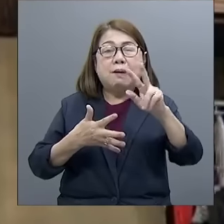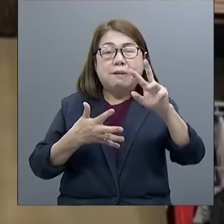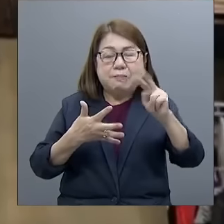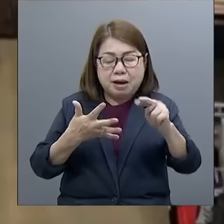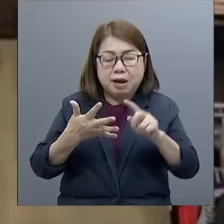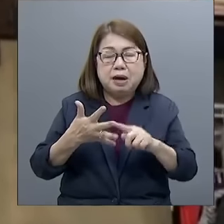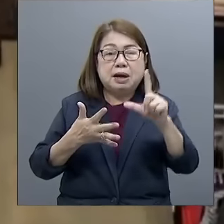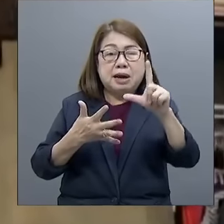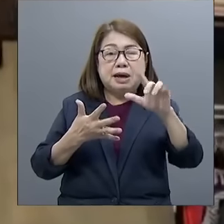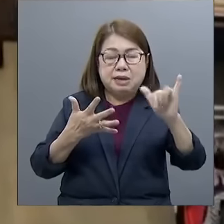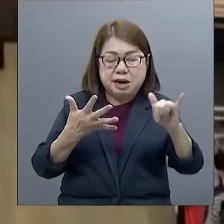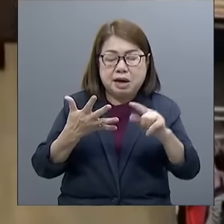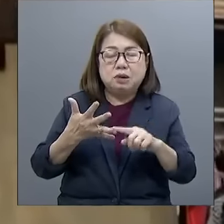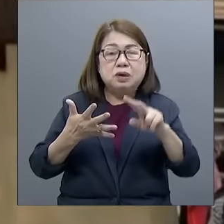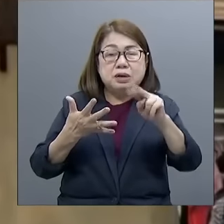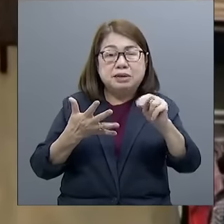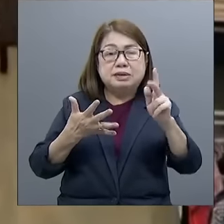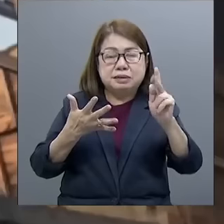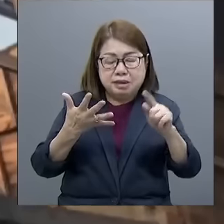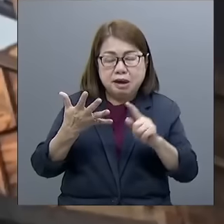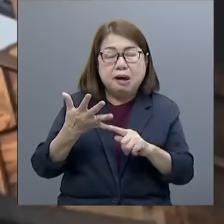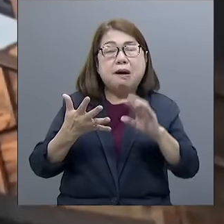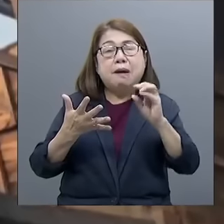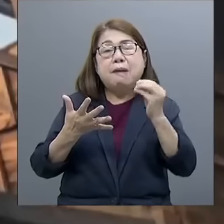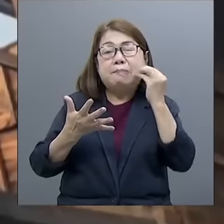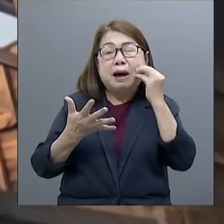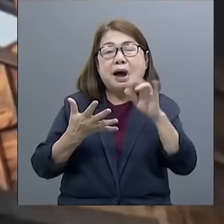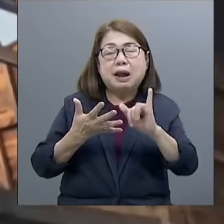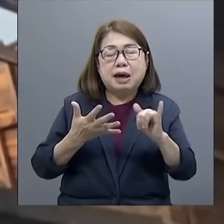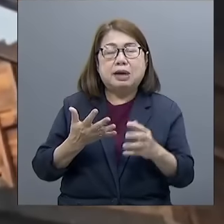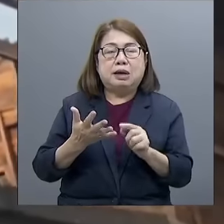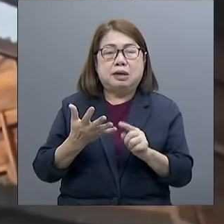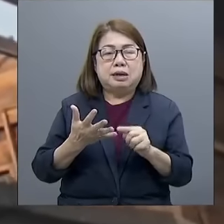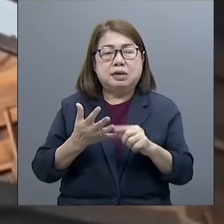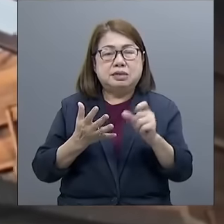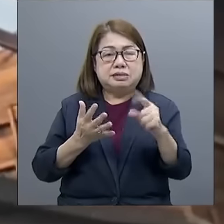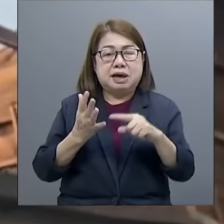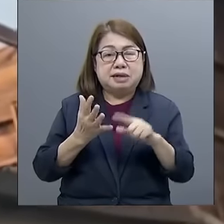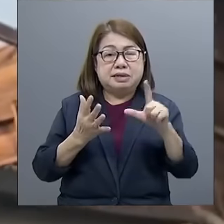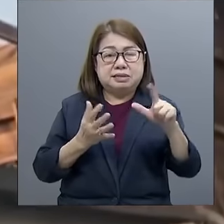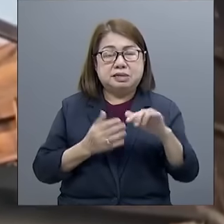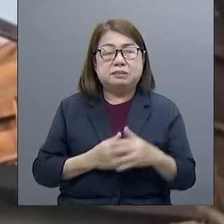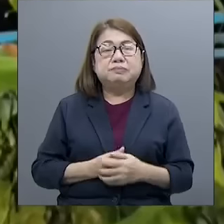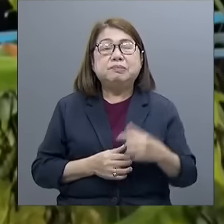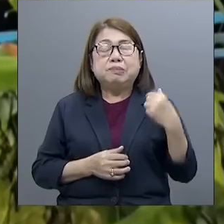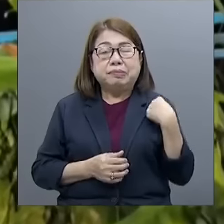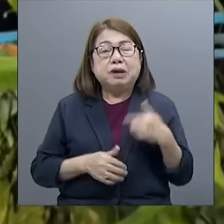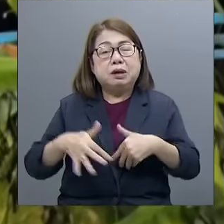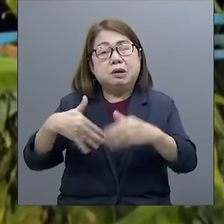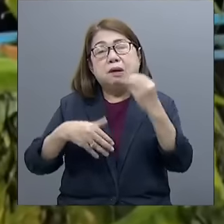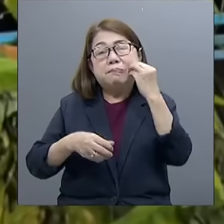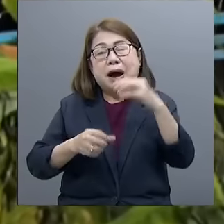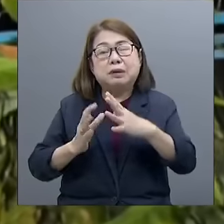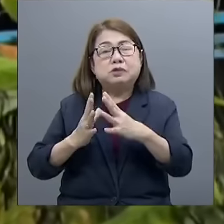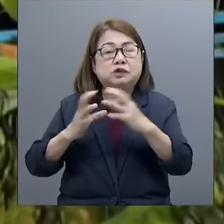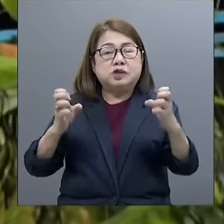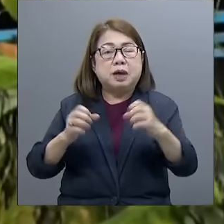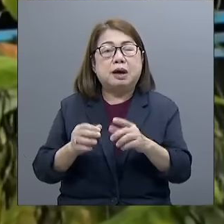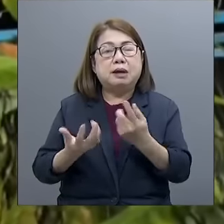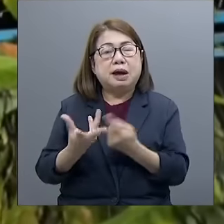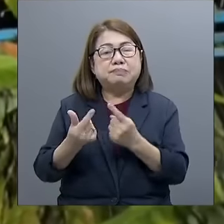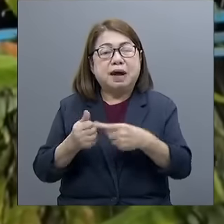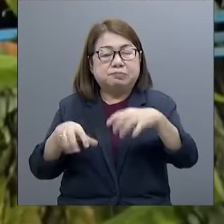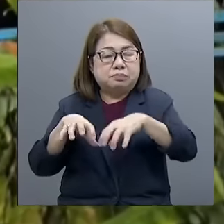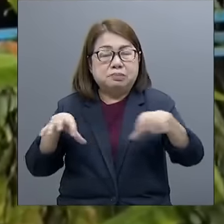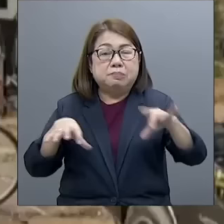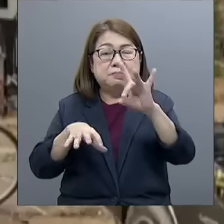าวเนินขี้เหล็กตำบลบ้านไร่และตำบลสามเจ้าไก่ต่อมีบ้านเรือนประชาชนได้รับความเสียหาย85หลังคาเรือนวั